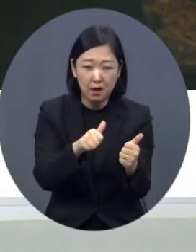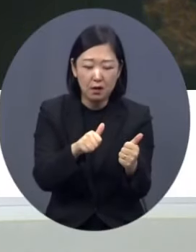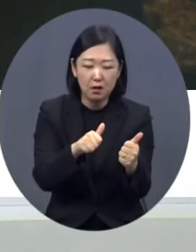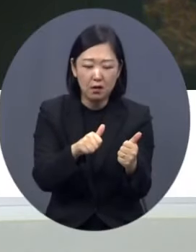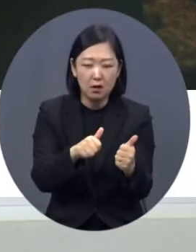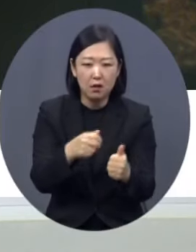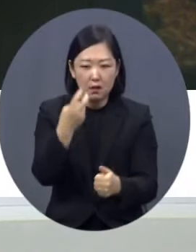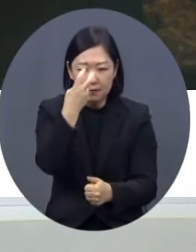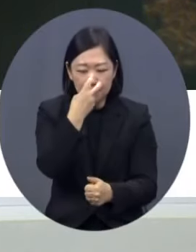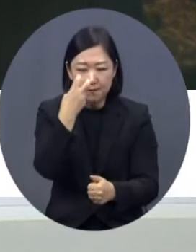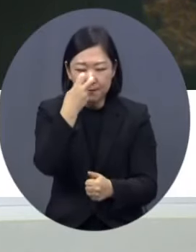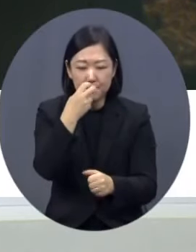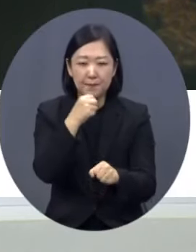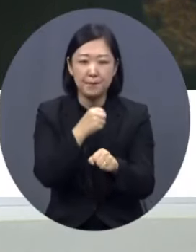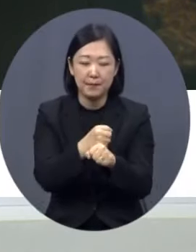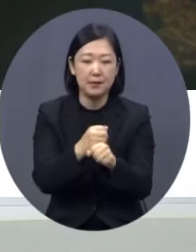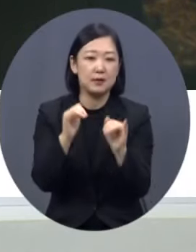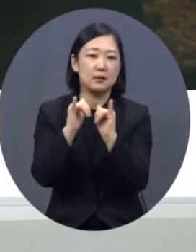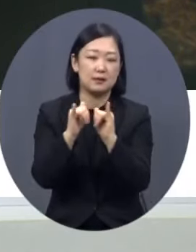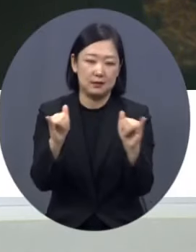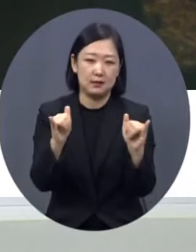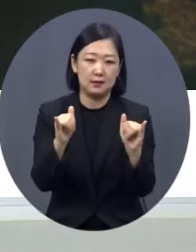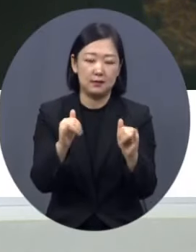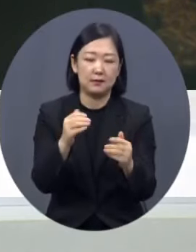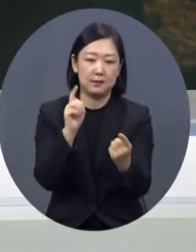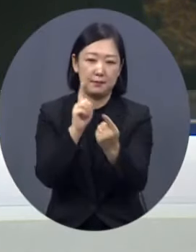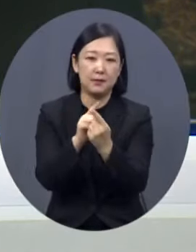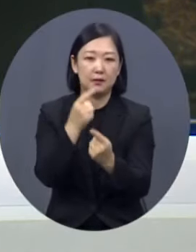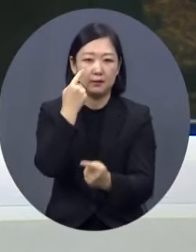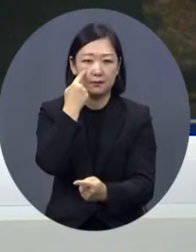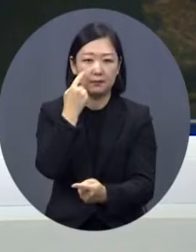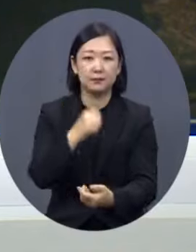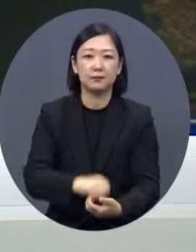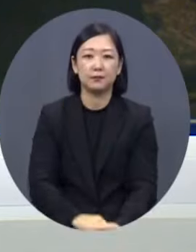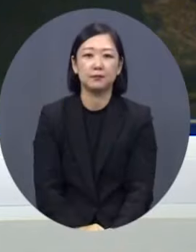찾는 범시 조사관들을 이따금 기자가